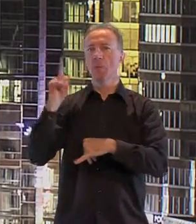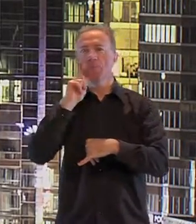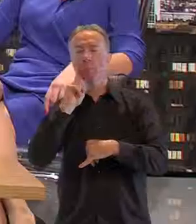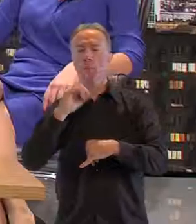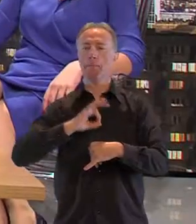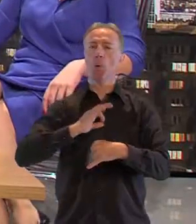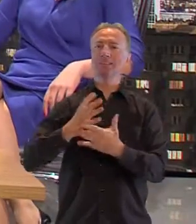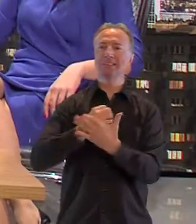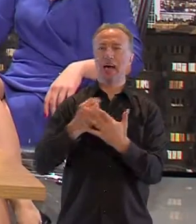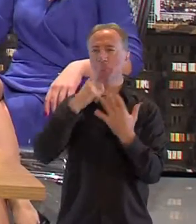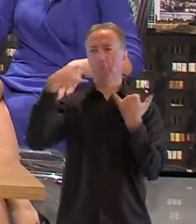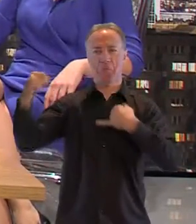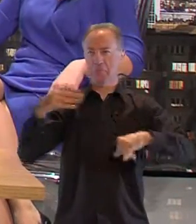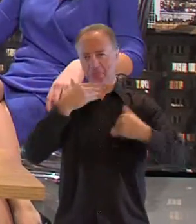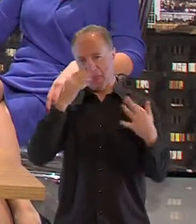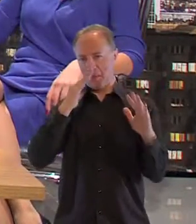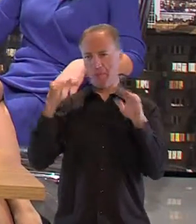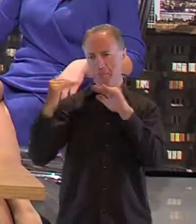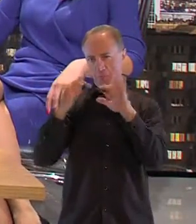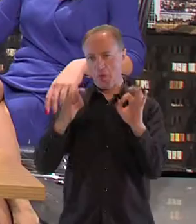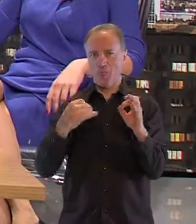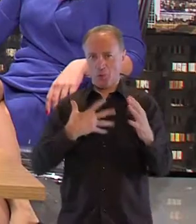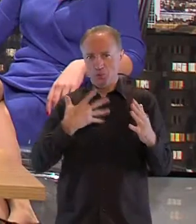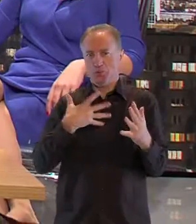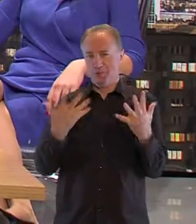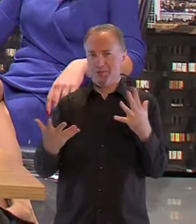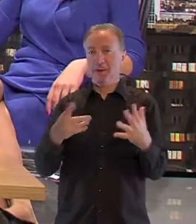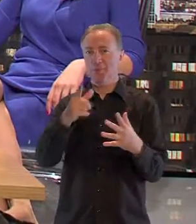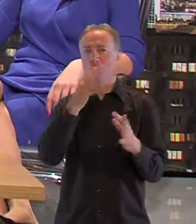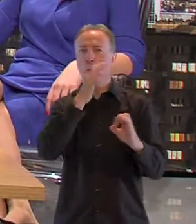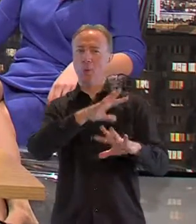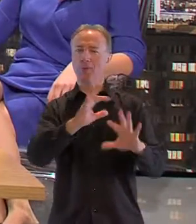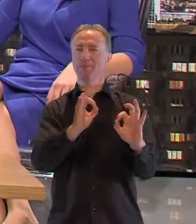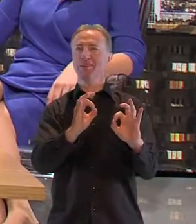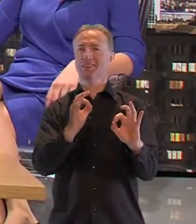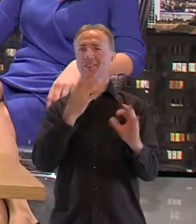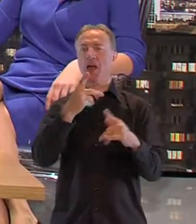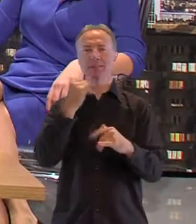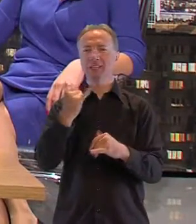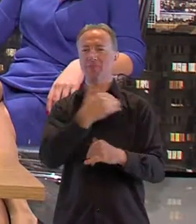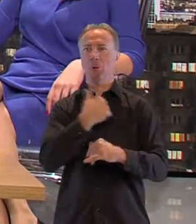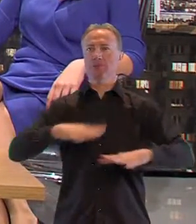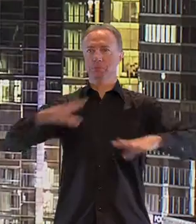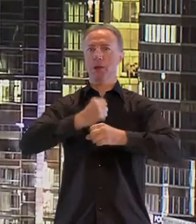kolegów. To dobrze, wydaje mi się, wydaje pracowałaś mi się, w Polsce do tej pory. Zawsze pracowałam w Polsce.